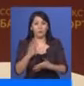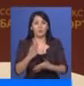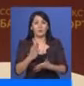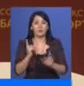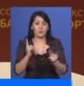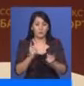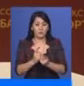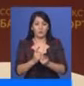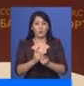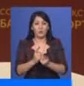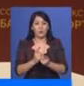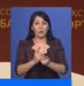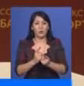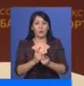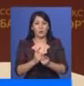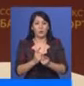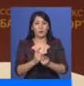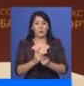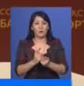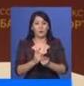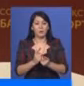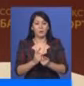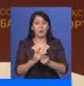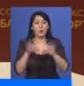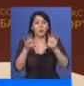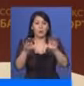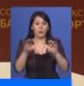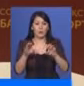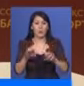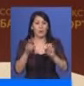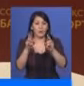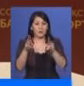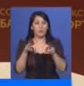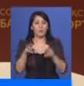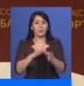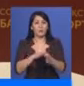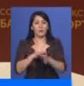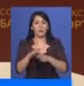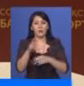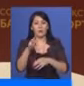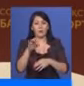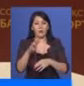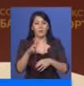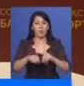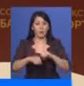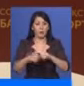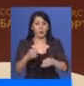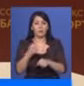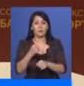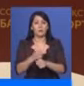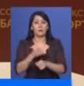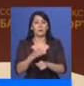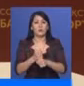жағдайлары болғанына байланысты заң талаптарын орындамай, әкімшілік құқық бұзушылық жасаған